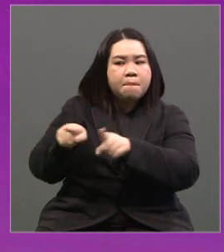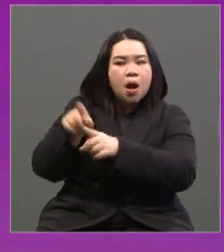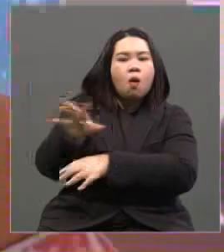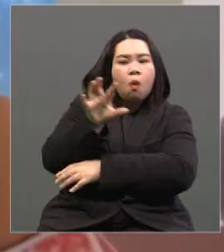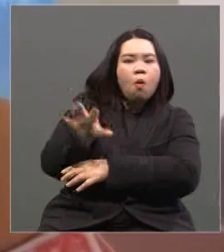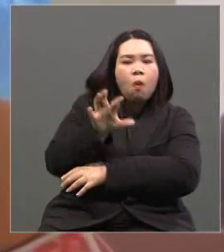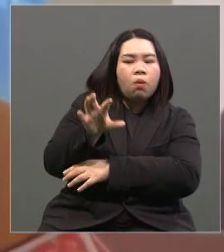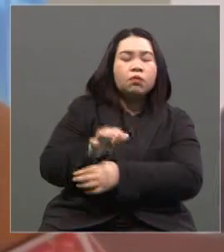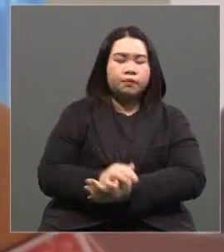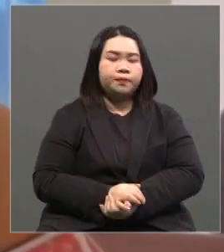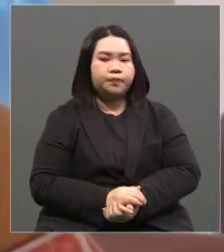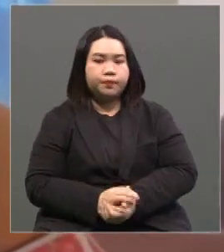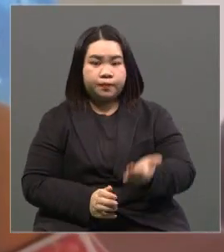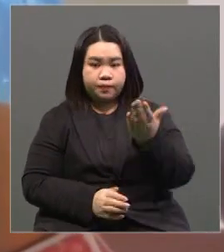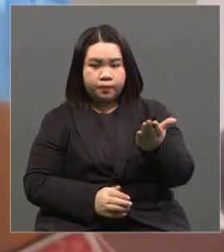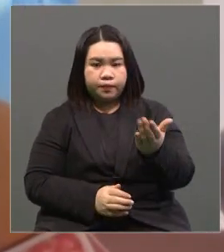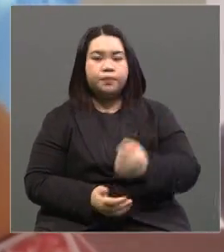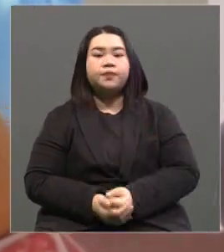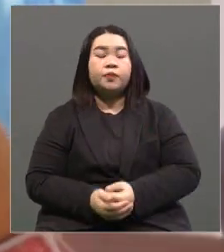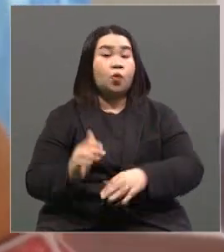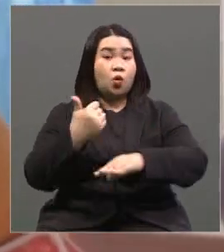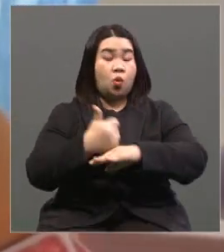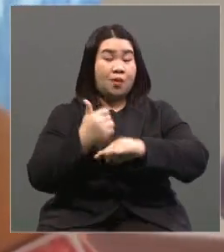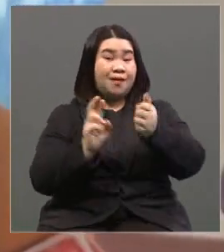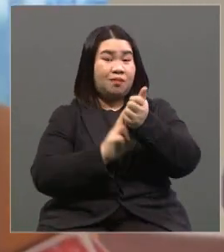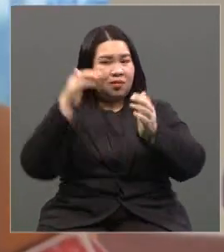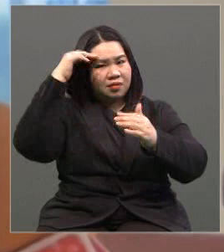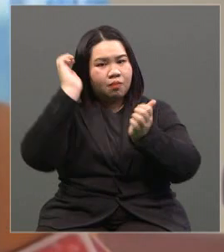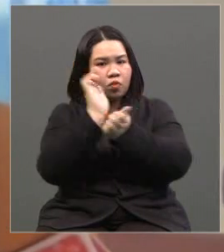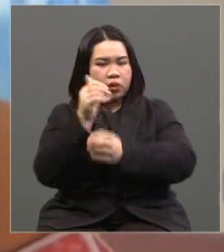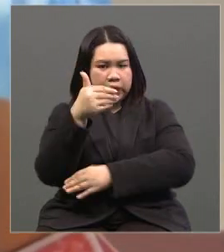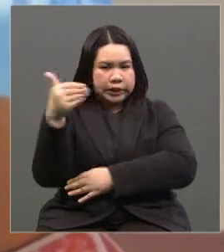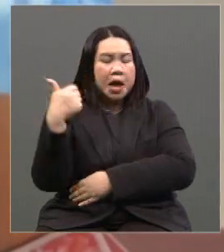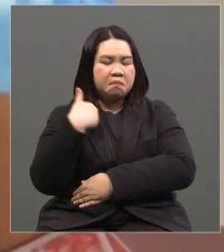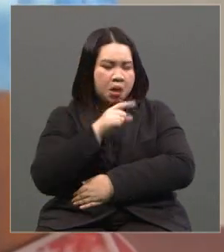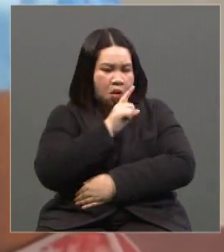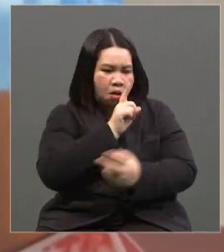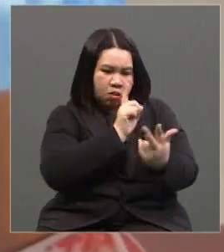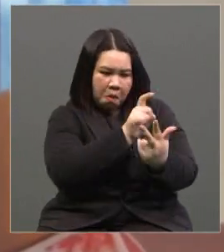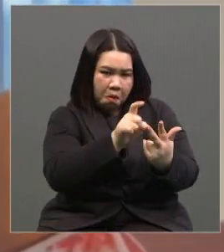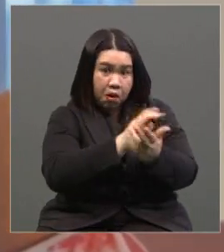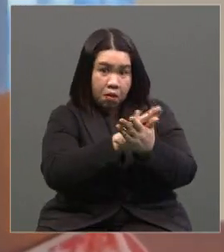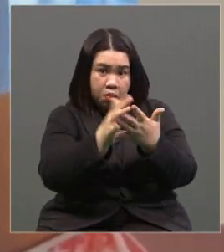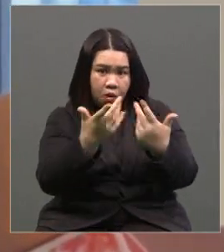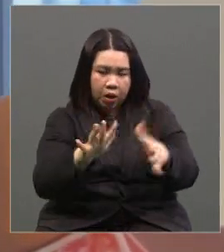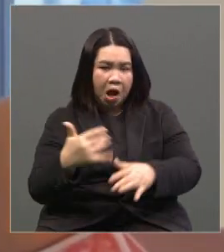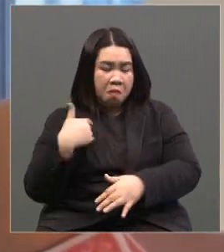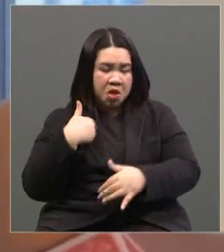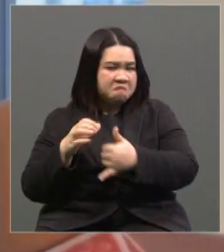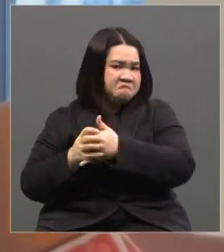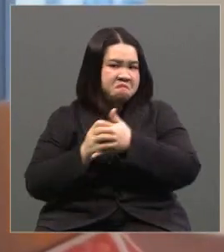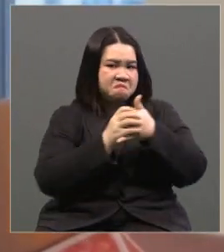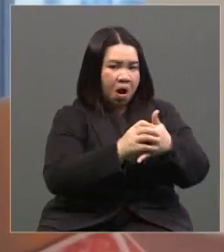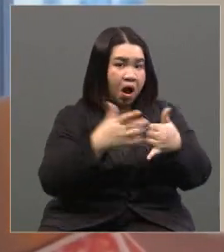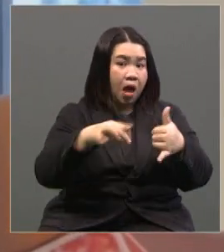วันนี้พลตำรวจเอกสุรเชษฐ์หักพาลรองผู้บัญชาการตำรวจแห่งชาติได้เปิดเผยผลการสืบสวนสอบสวนคดีอุ้มฆ่านักศึกษาสาวชาวจีน